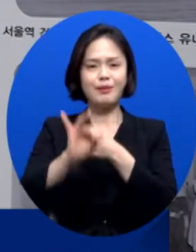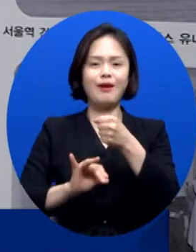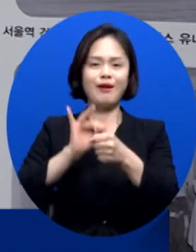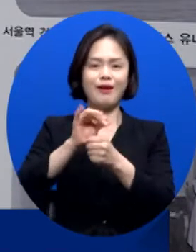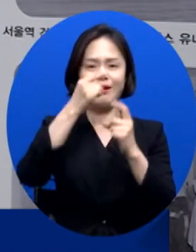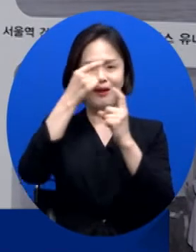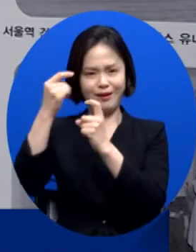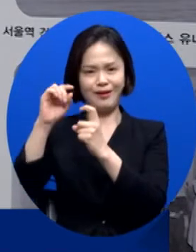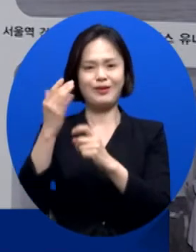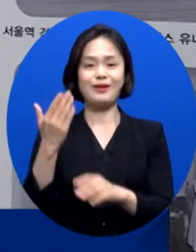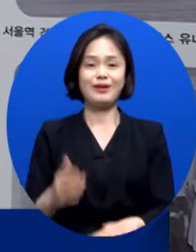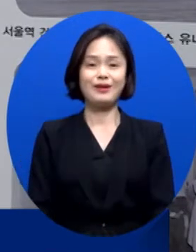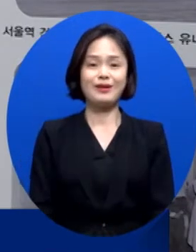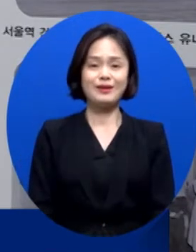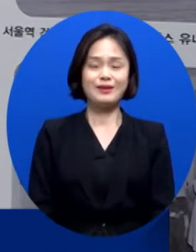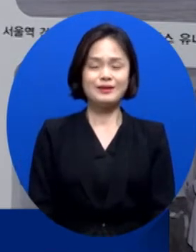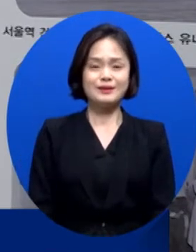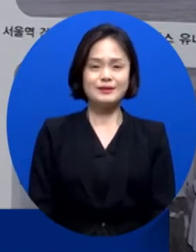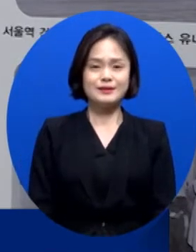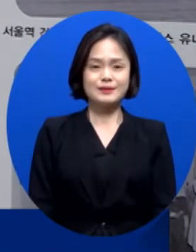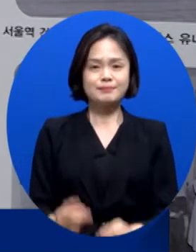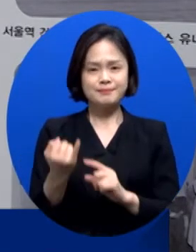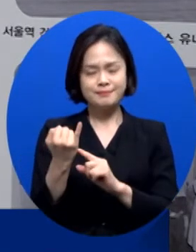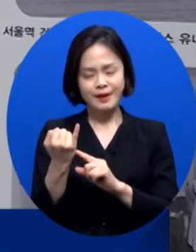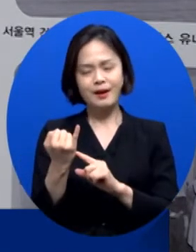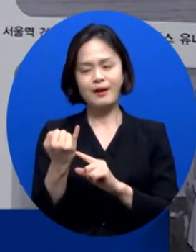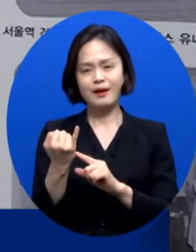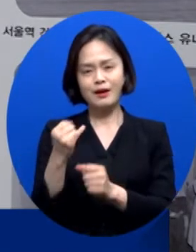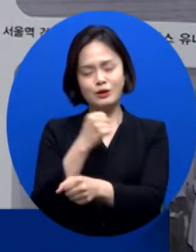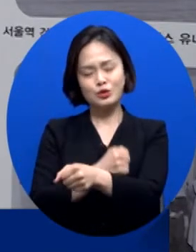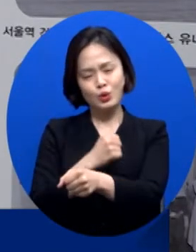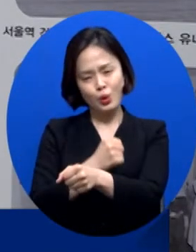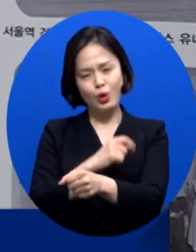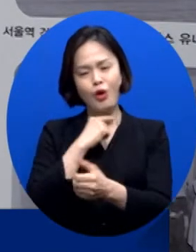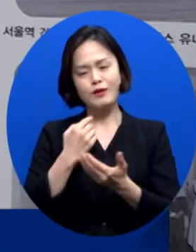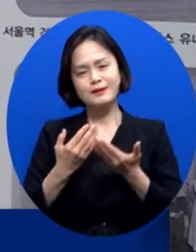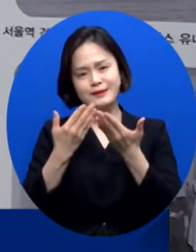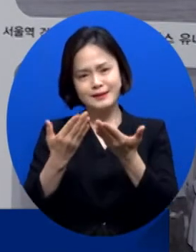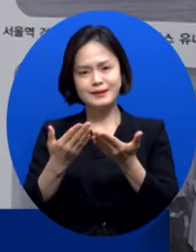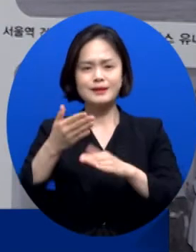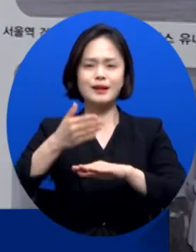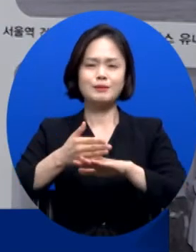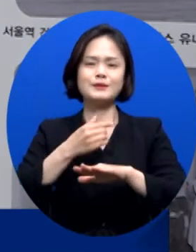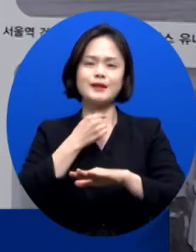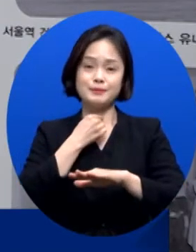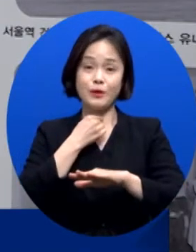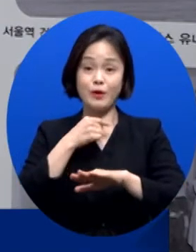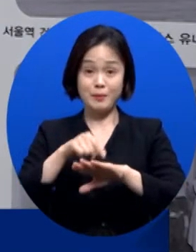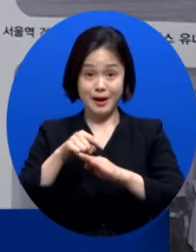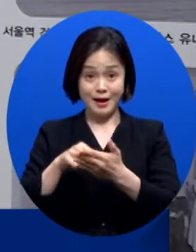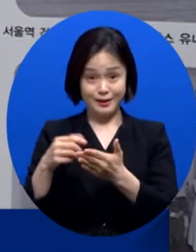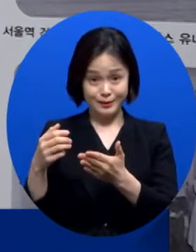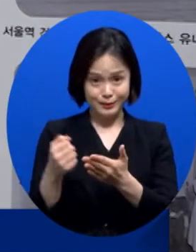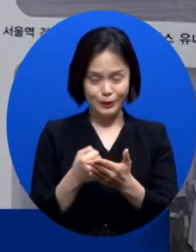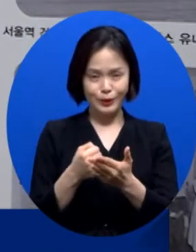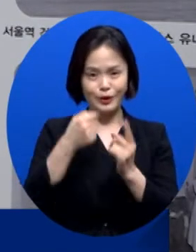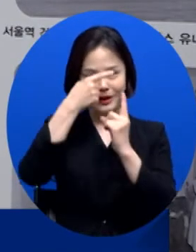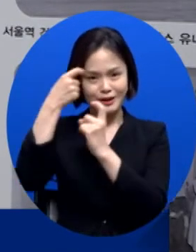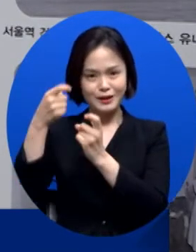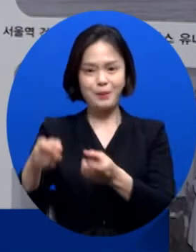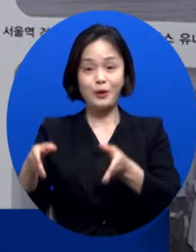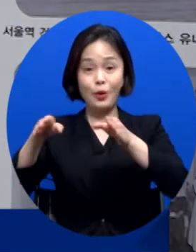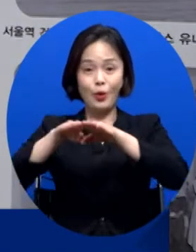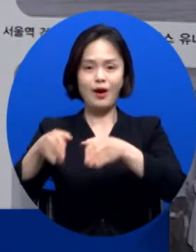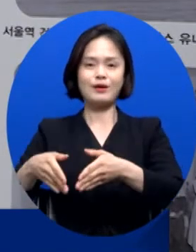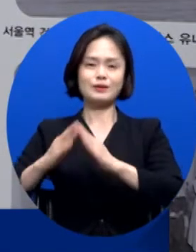생각하시면서도 특별히 기념을 못했었는데 오늘 이렇게 그 닥터 로제타홀 기념관을